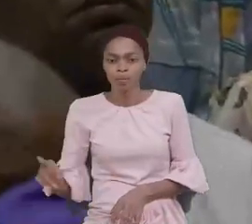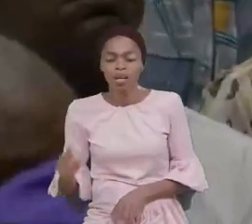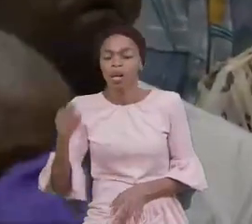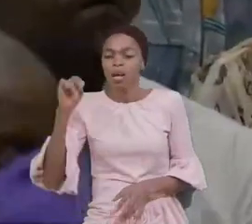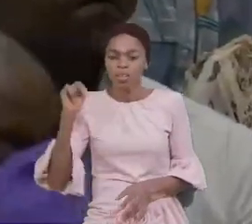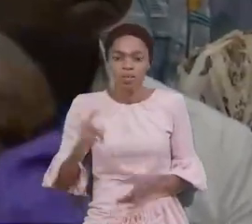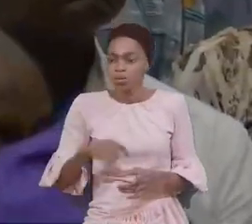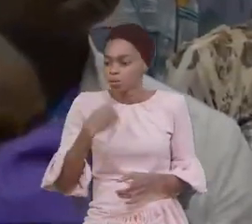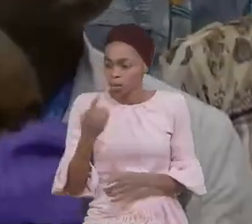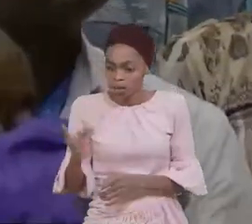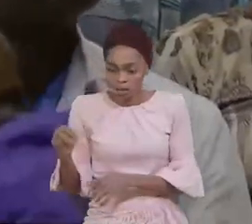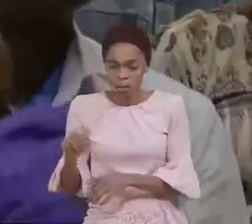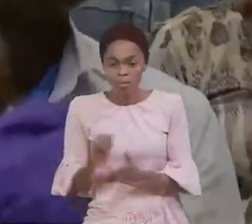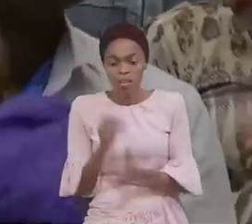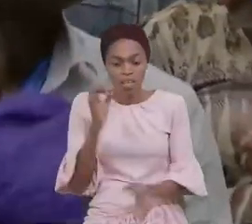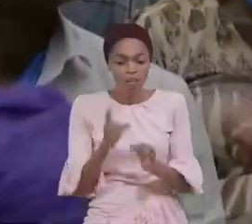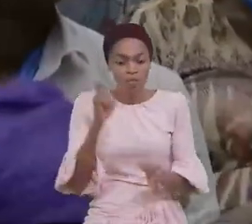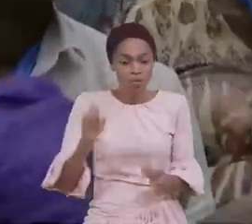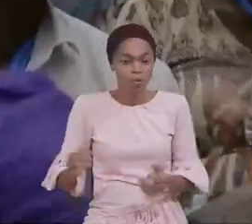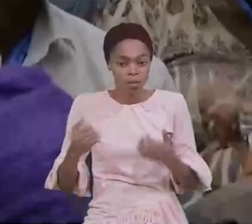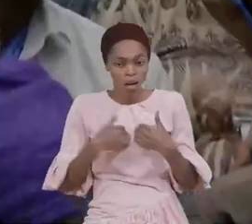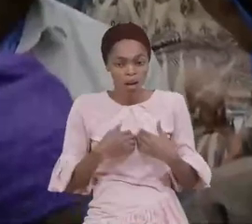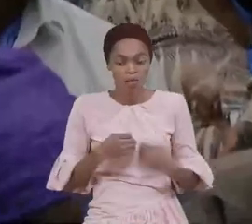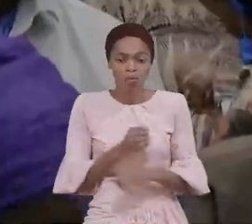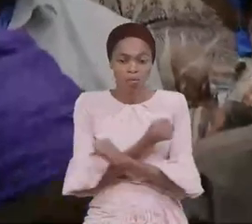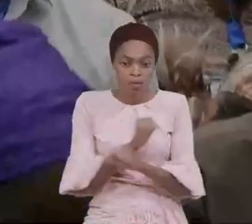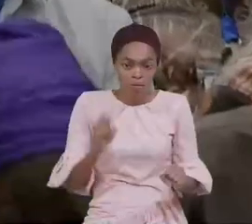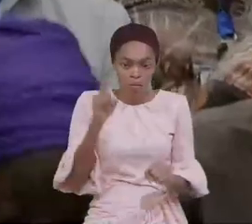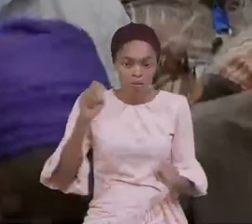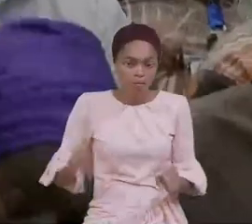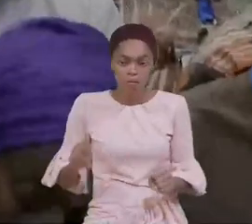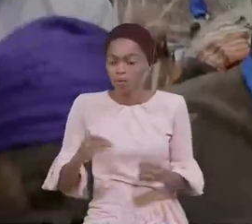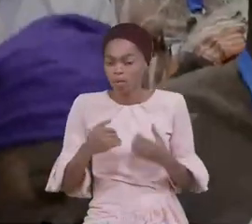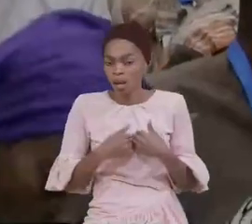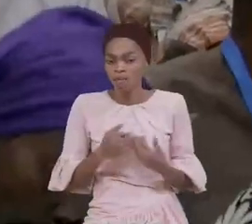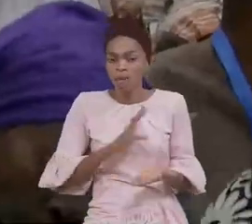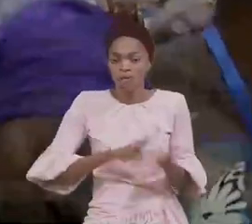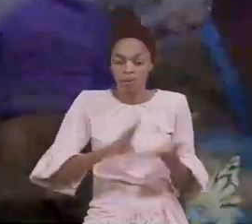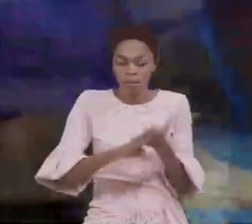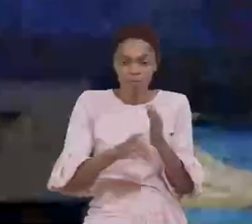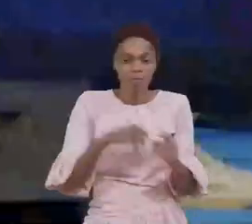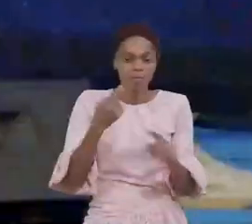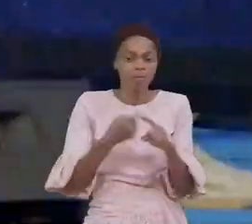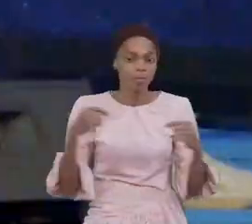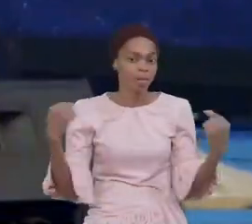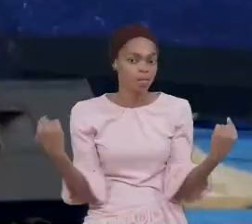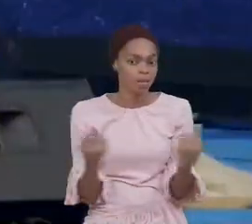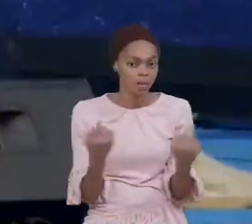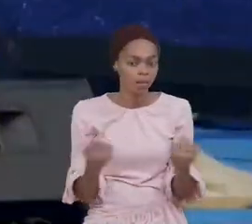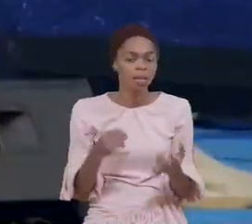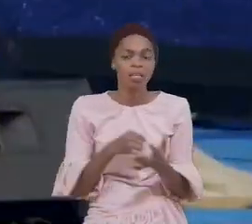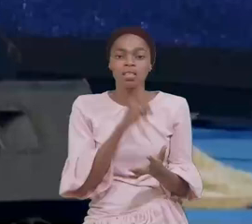que s'ils doivent avoir la rédemption, le pardon et l'affranchissement de leurs péchés, c'est à travers le